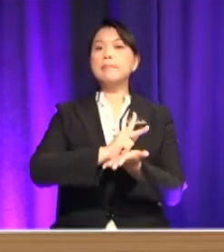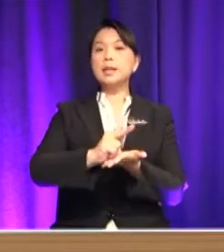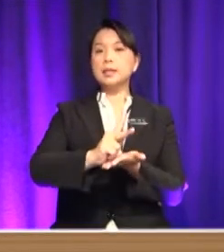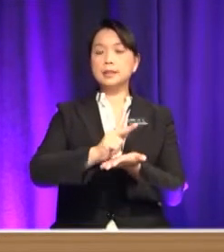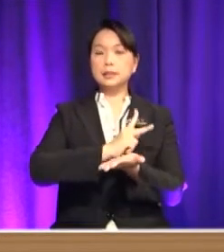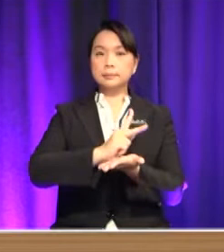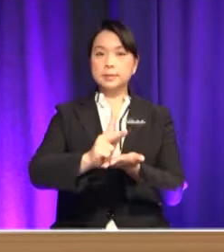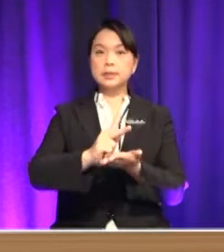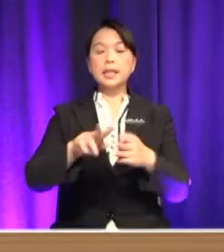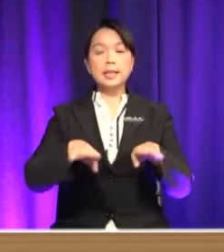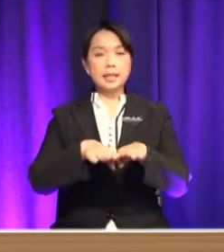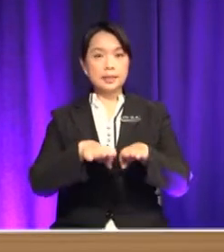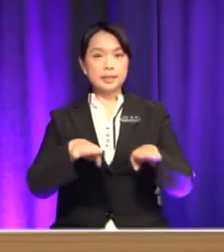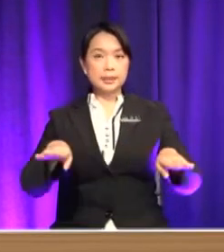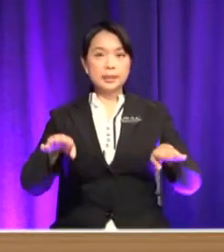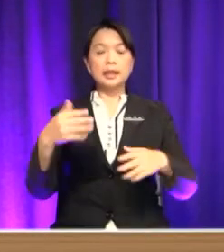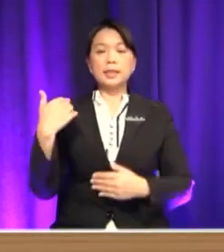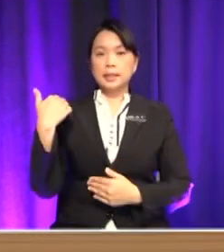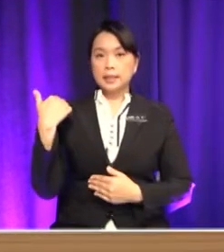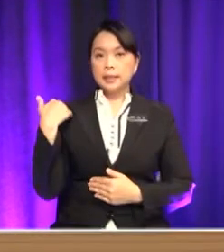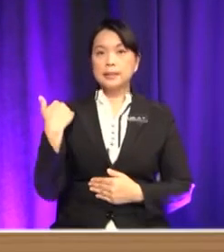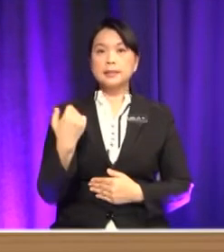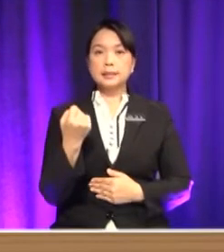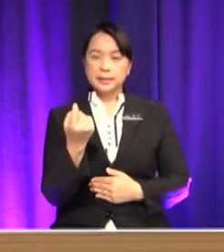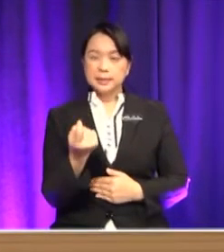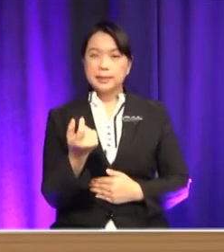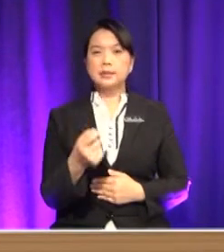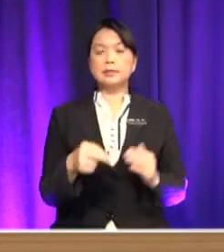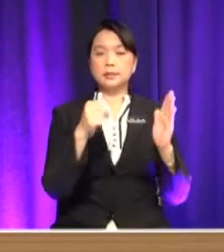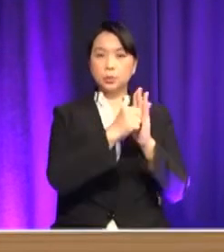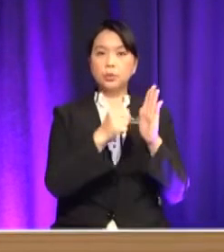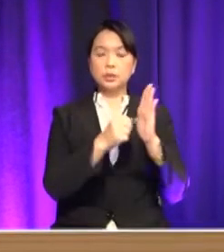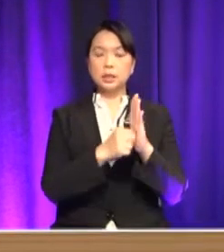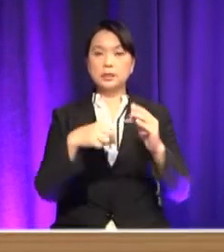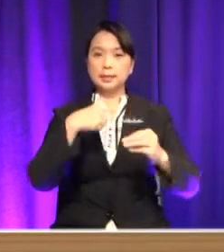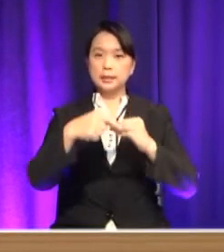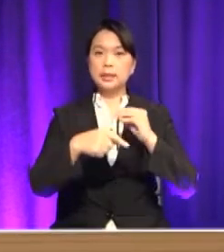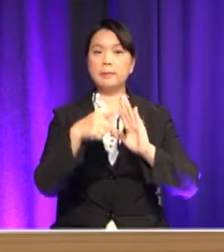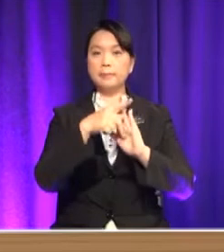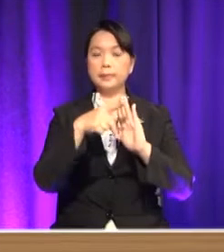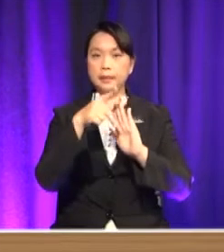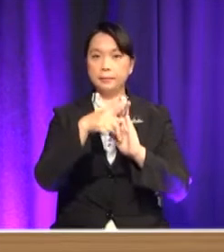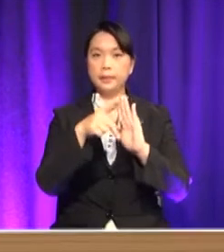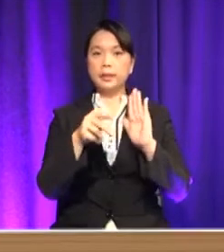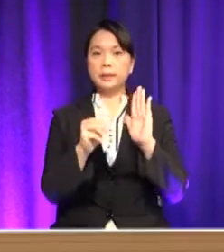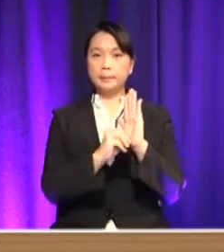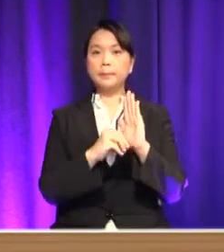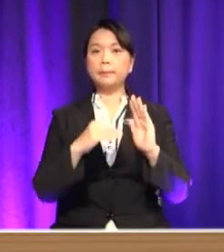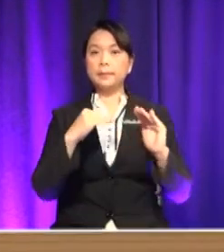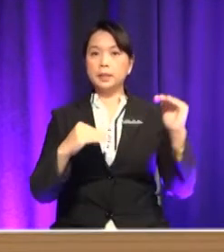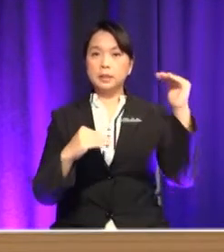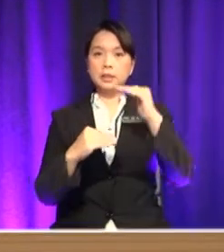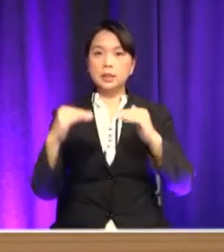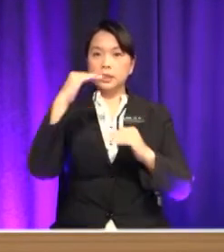juga ada ditunjukkan sedikit nota berkenaan dengan pembinaan, sesuatu pembinaan. Dekat sini